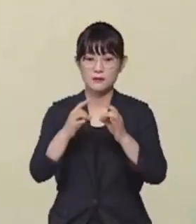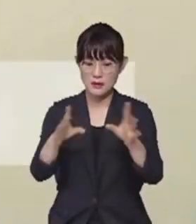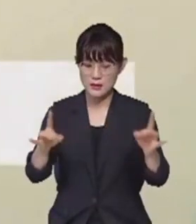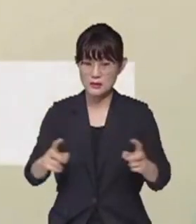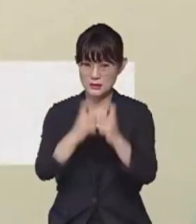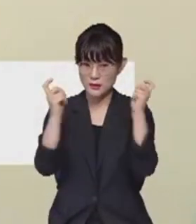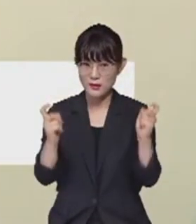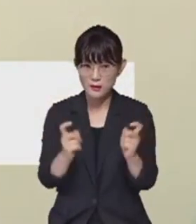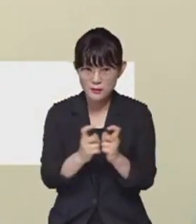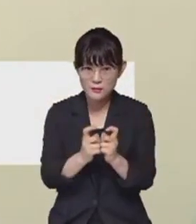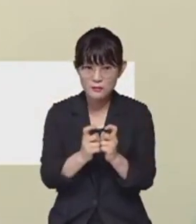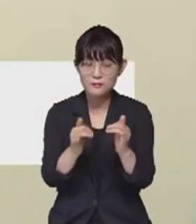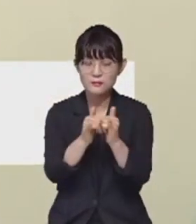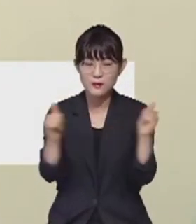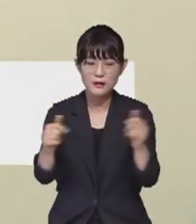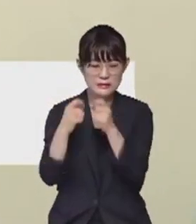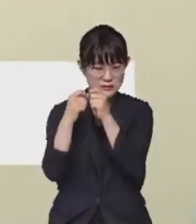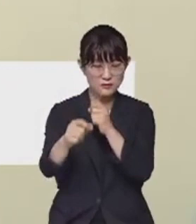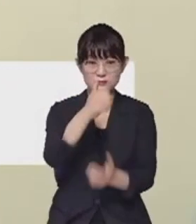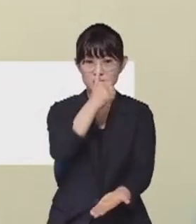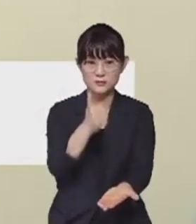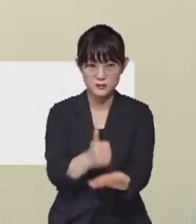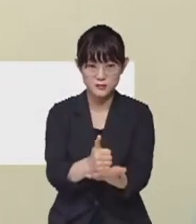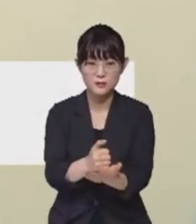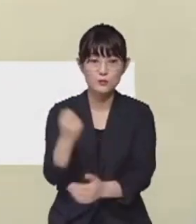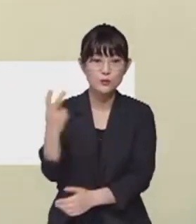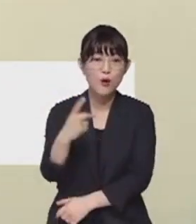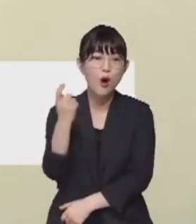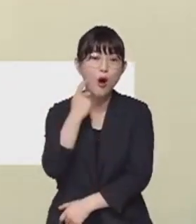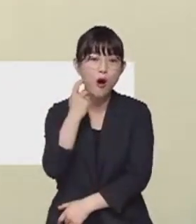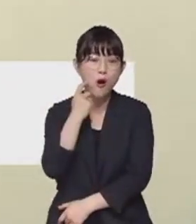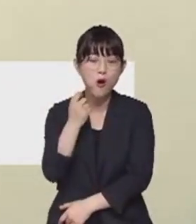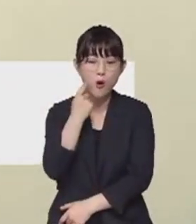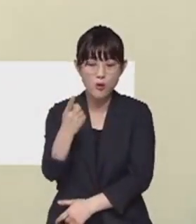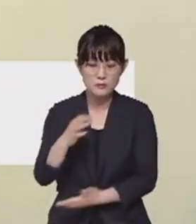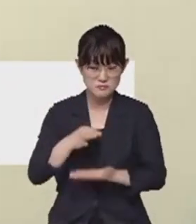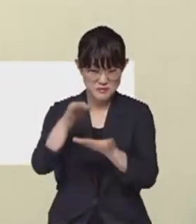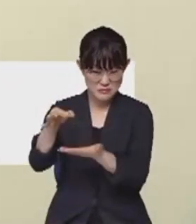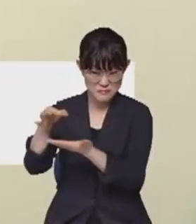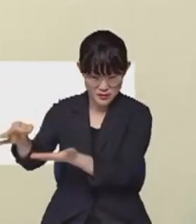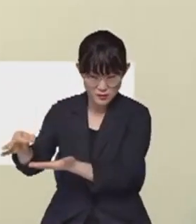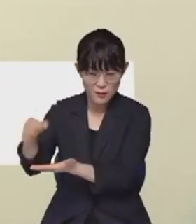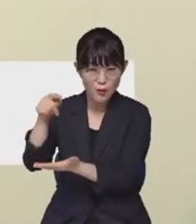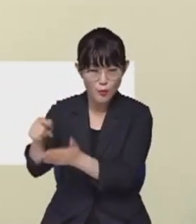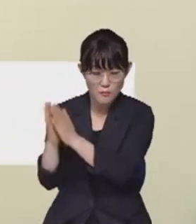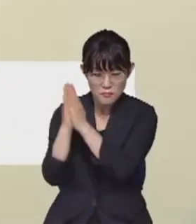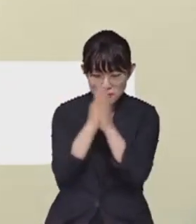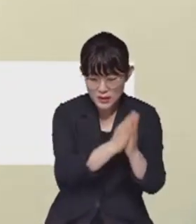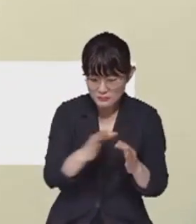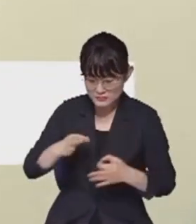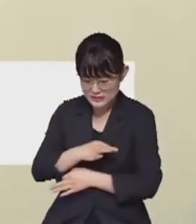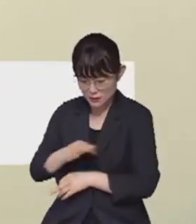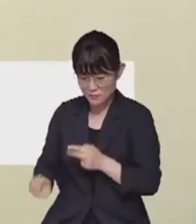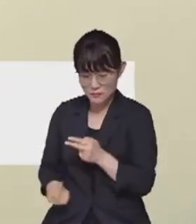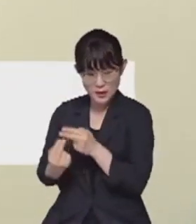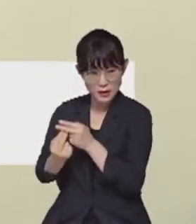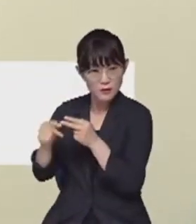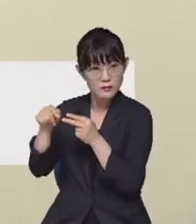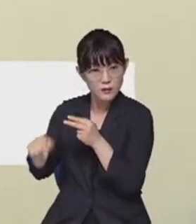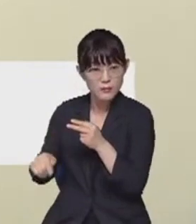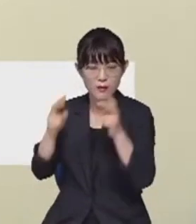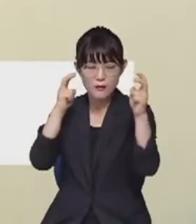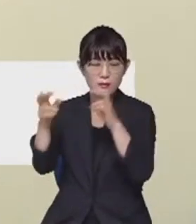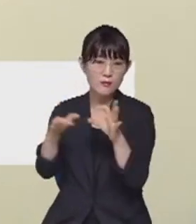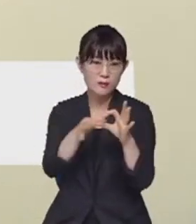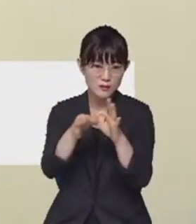이제 사기죄가 성립이 되는 거죠. 그리고 허위로 급여를 지급한 것처럼 해서 비자금을 조성을 했다라고 하면은 그 업체 회사와의